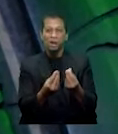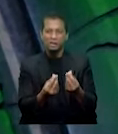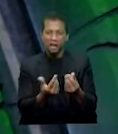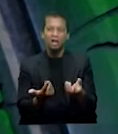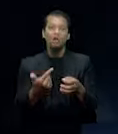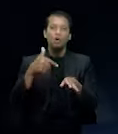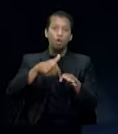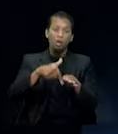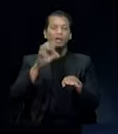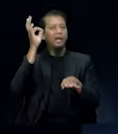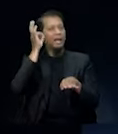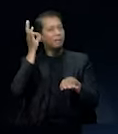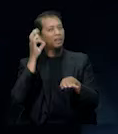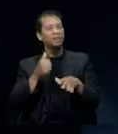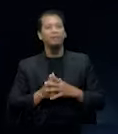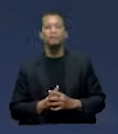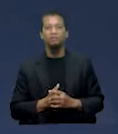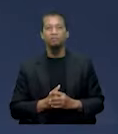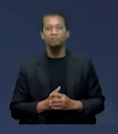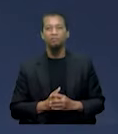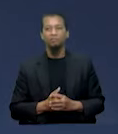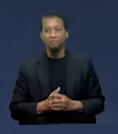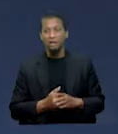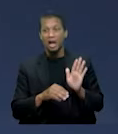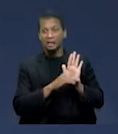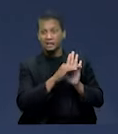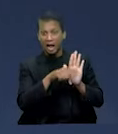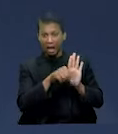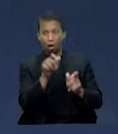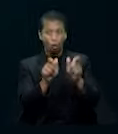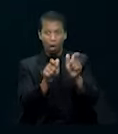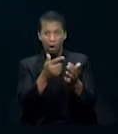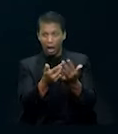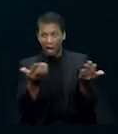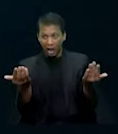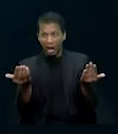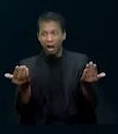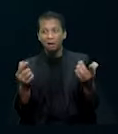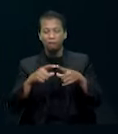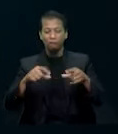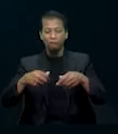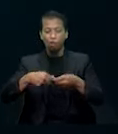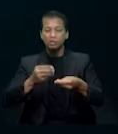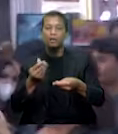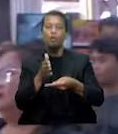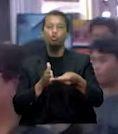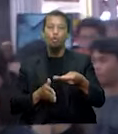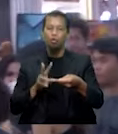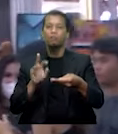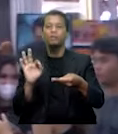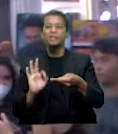baik. Dalam event ini, konsumen setiap Brixton bisa mendapatkan potongan harga hingga 30% untuk pembelian